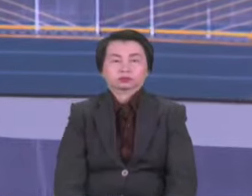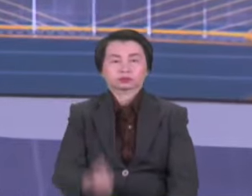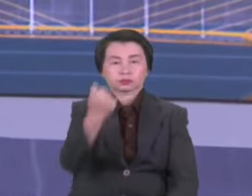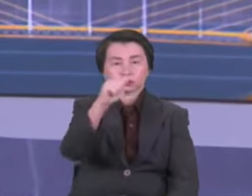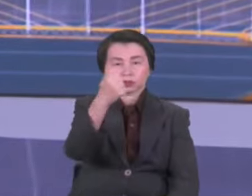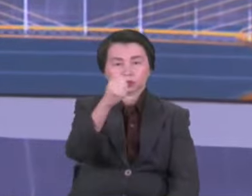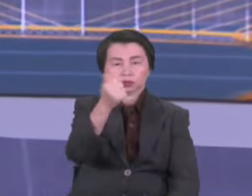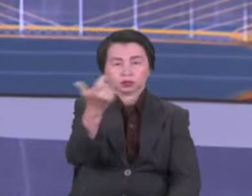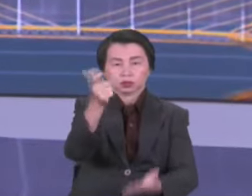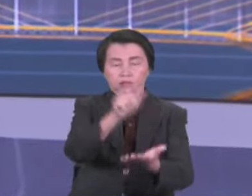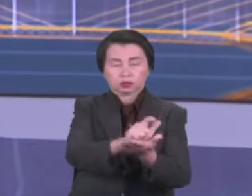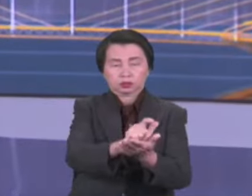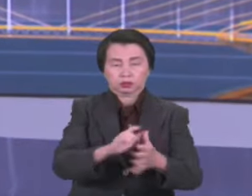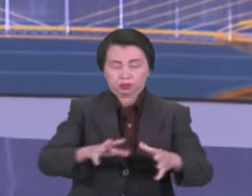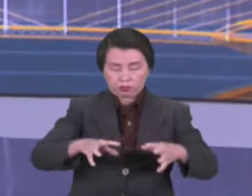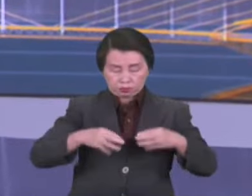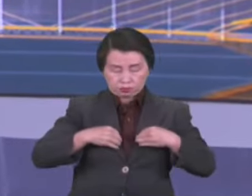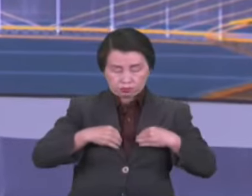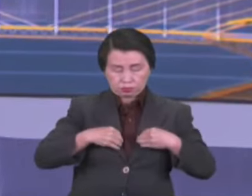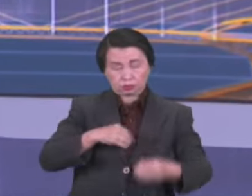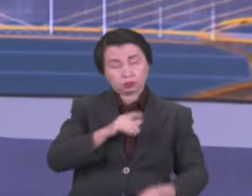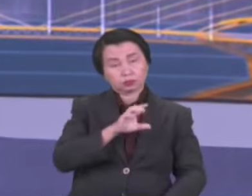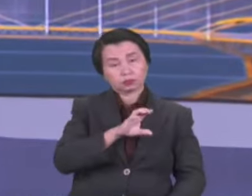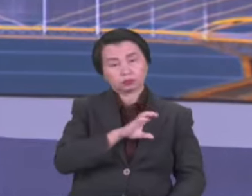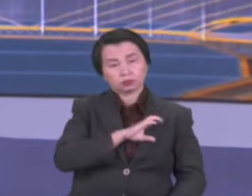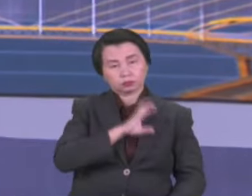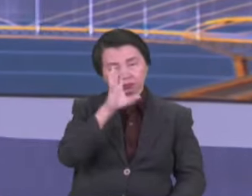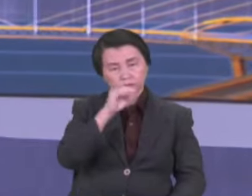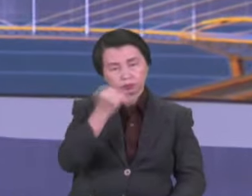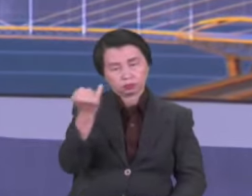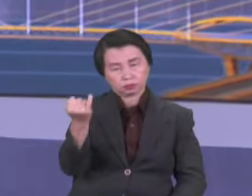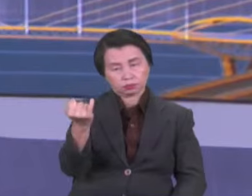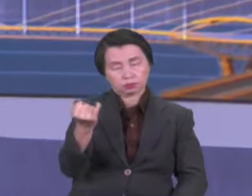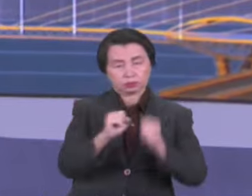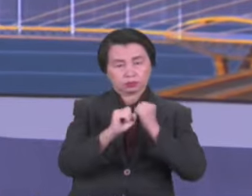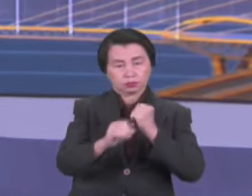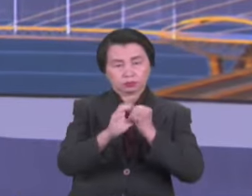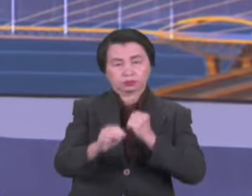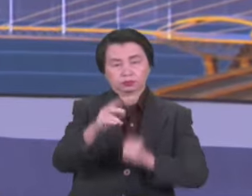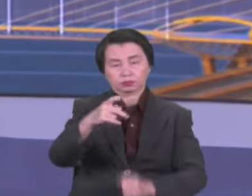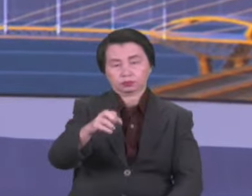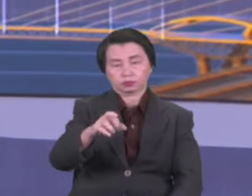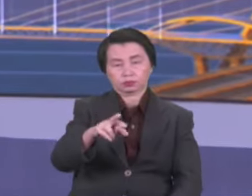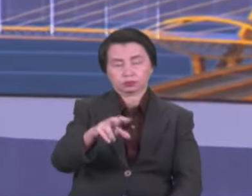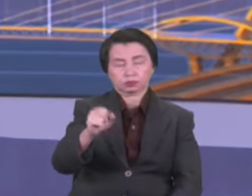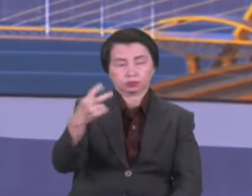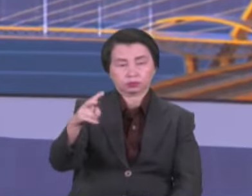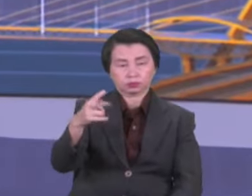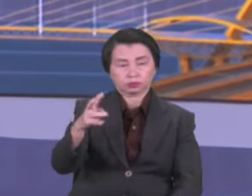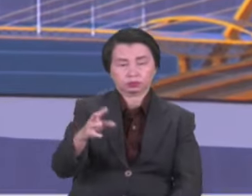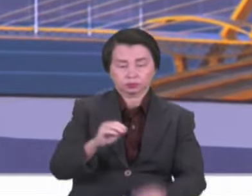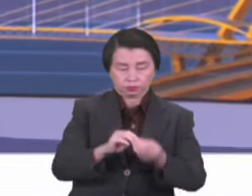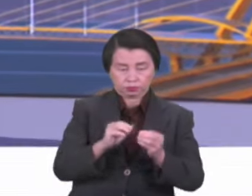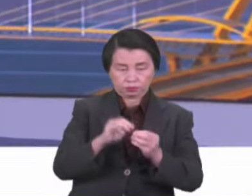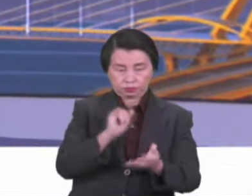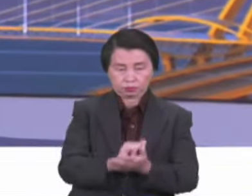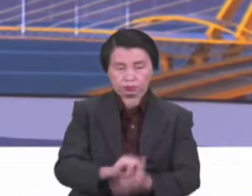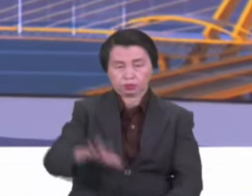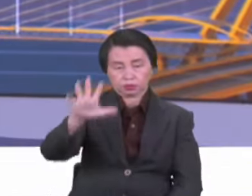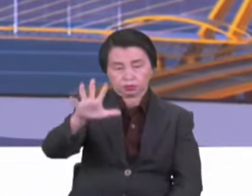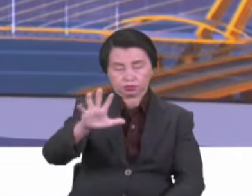10 laporan polis diterima Polis Melaka berkaitan kes khianat sepanjang kempen PRU15 hingga semalam. Daripada angka itu,